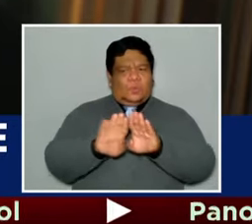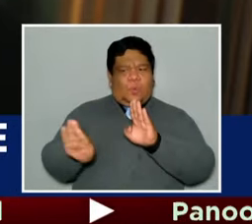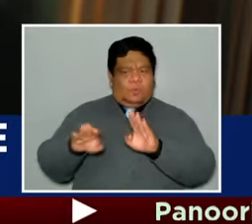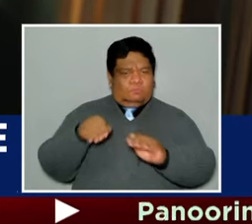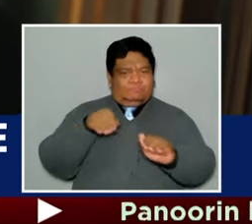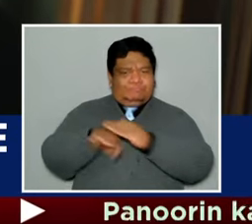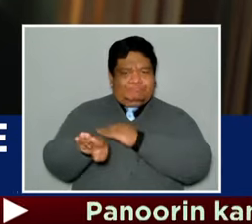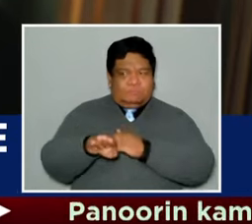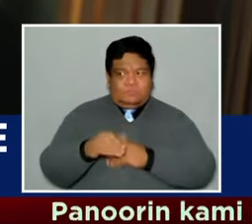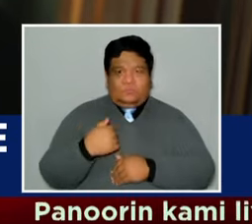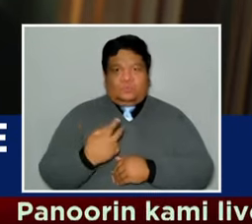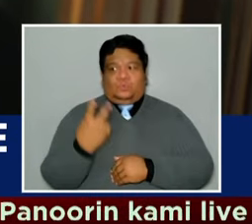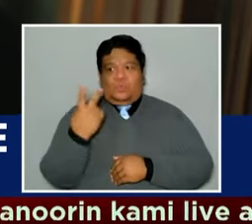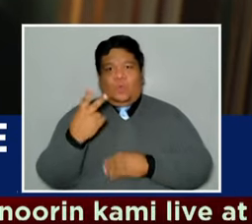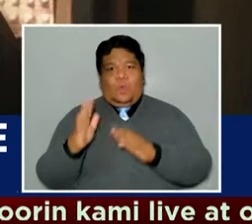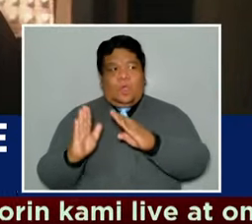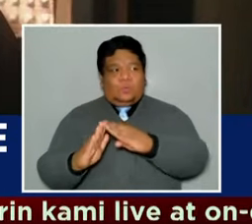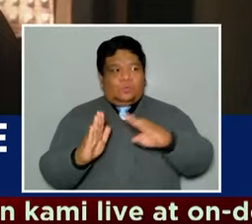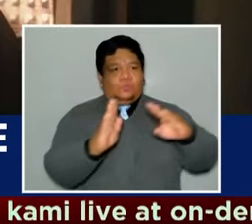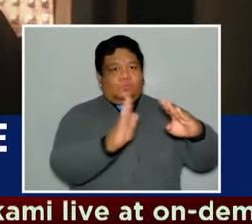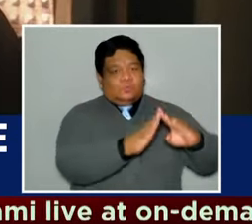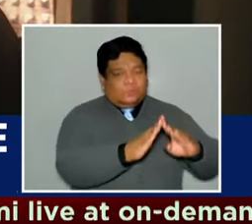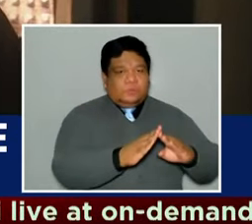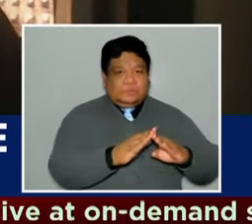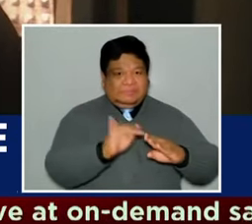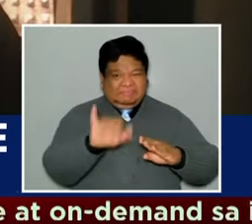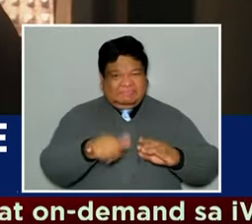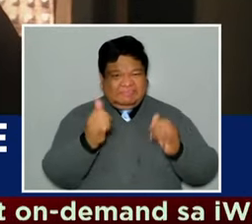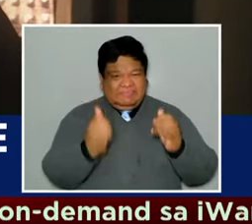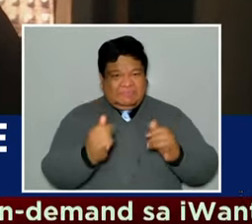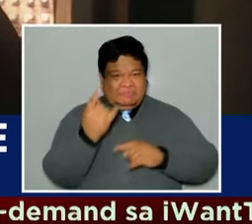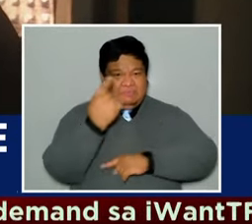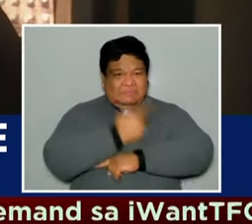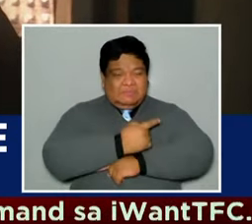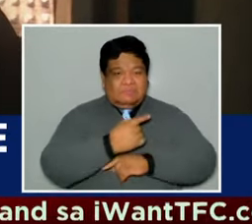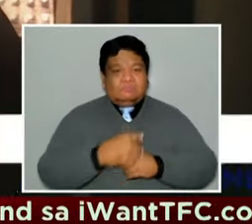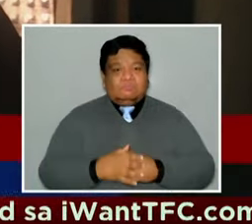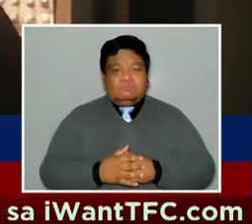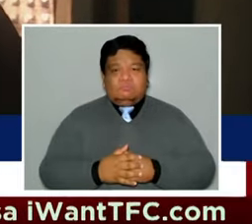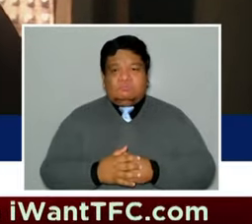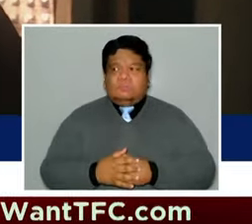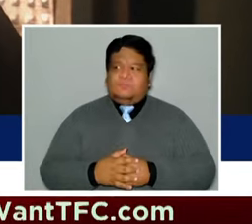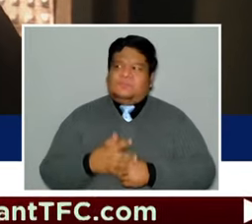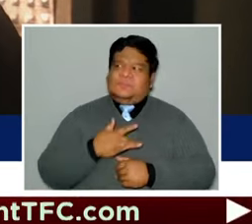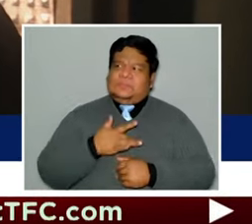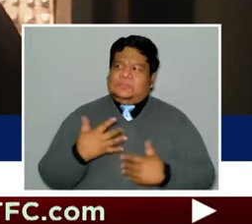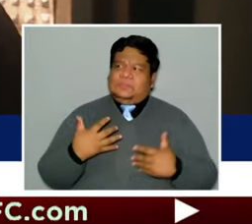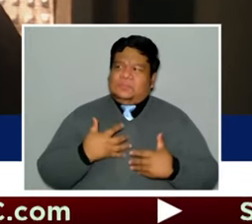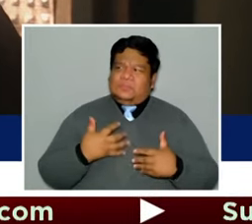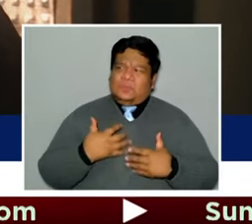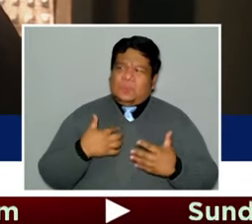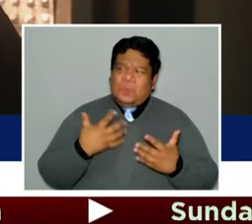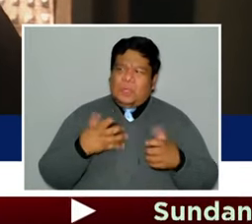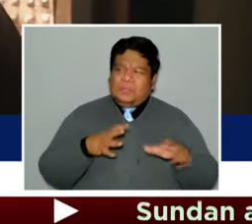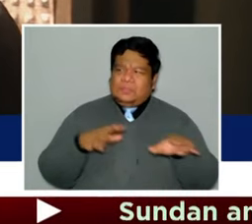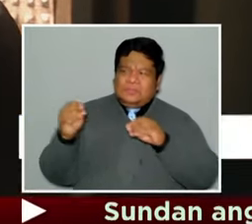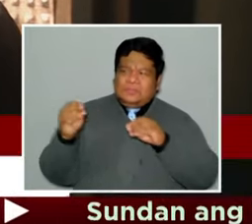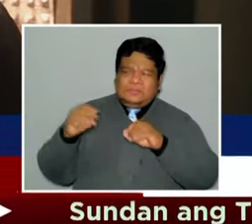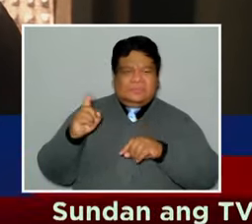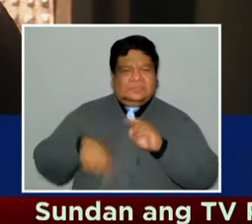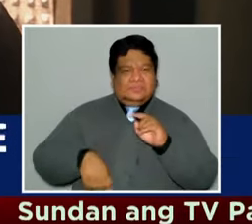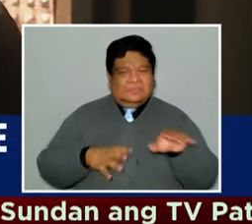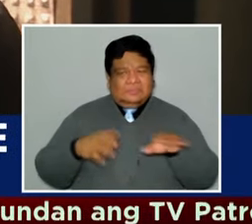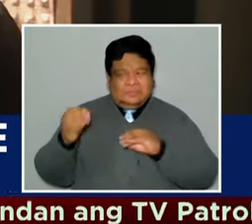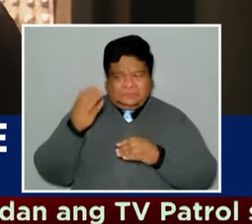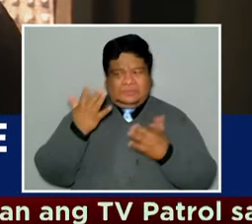pa siya sa isang gabi na yon. Nakakatakot, parang gusto mo umalis pero hindi ka naman makaalis kasi nandiyan na yung